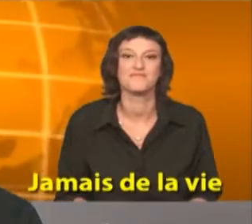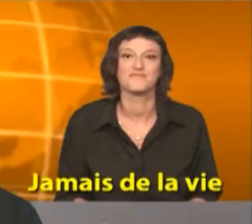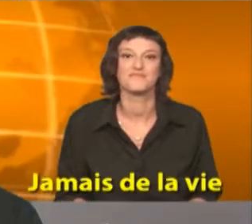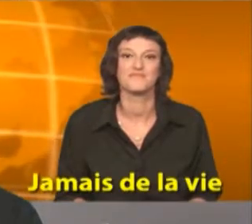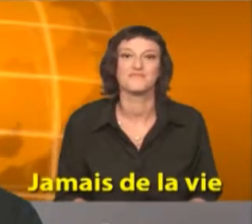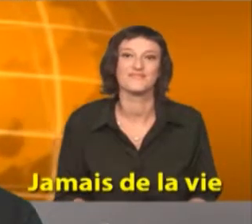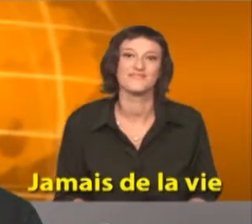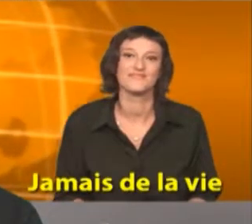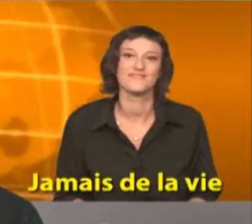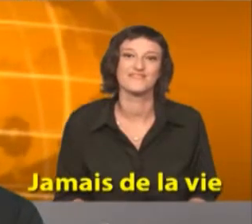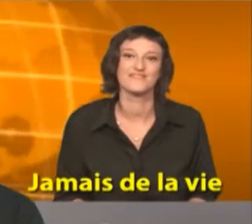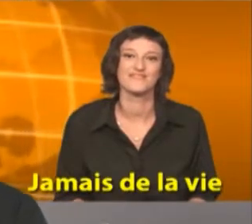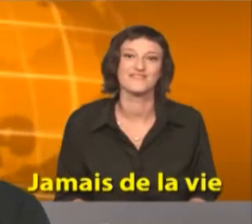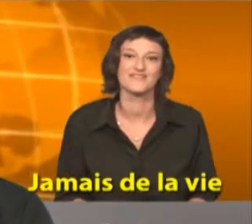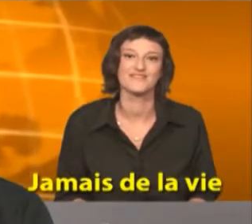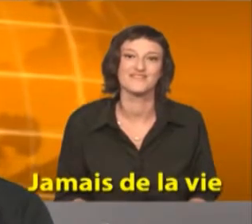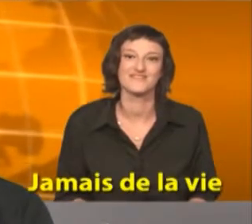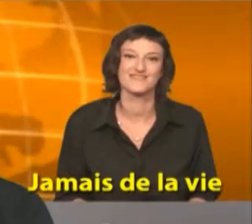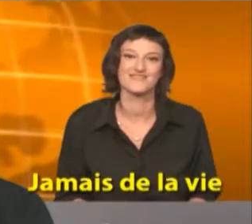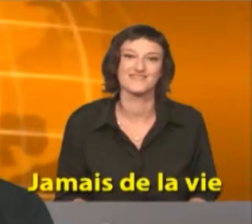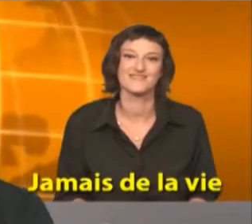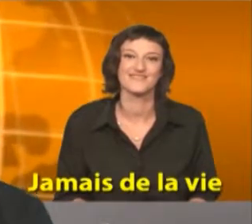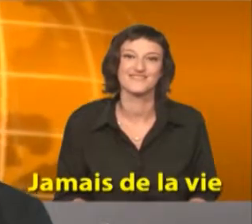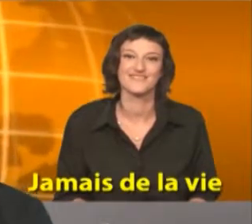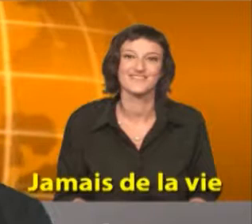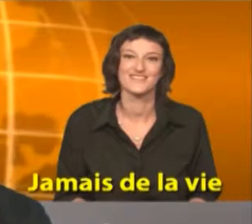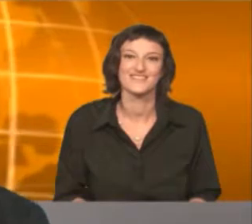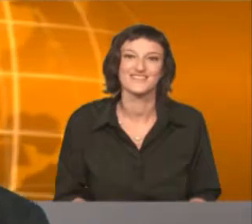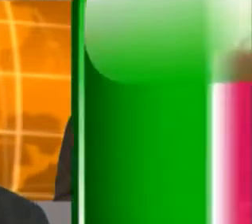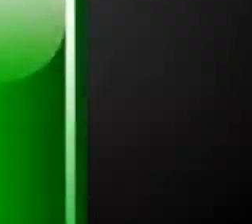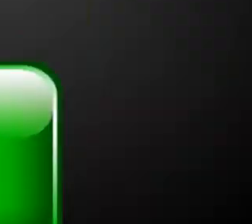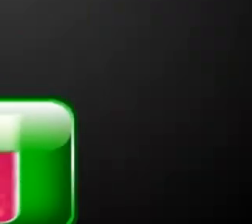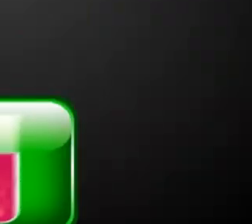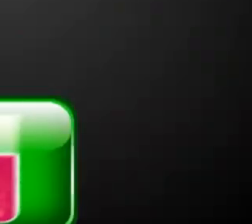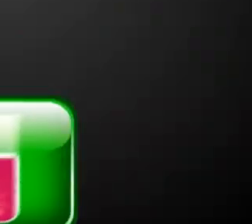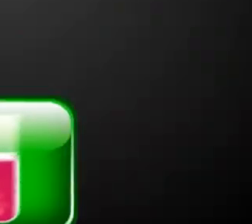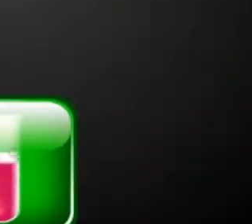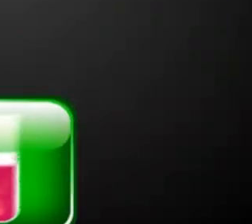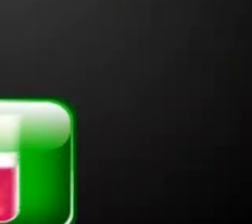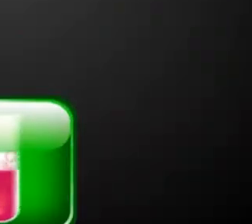Sta scherzando. Sta scherzando.